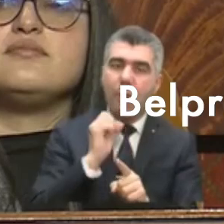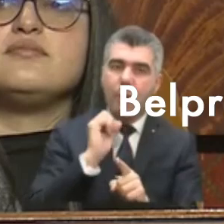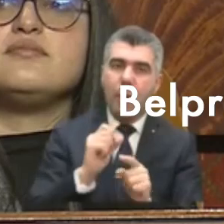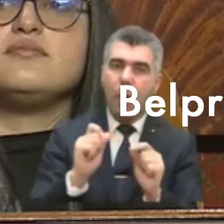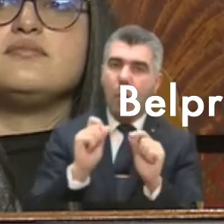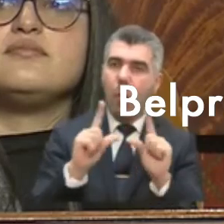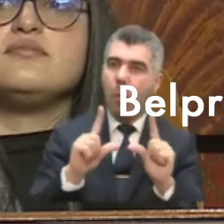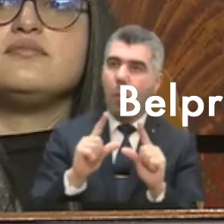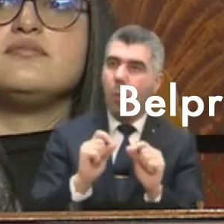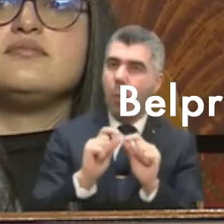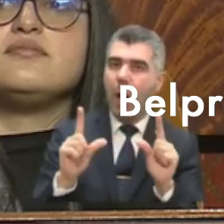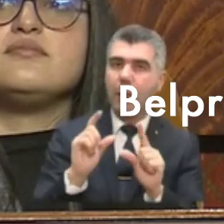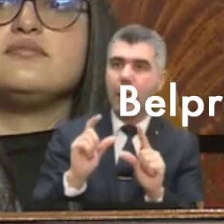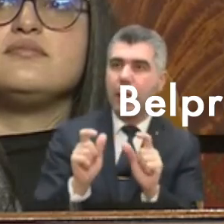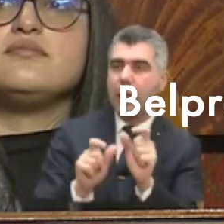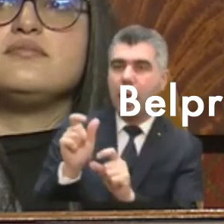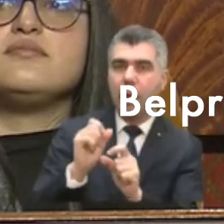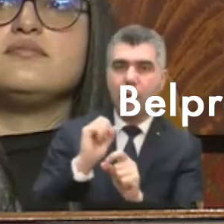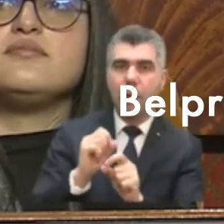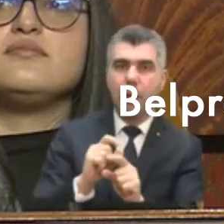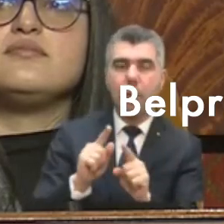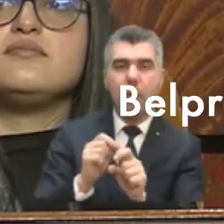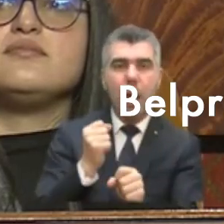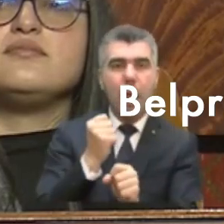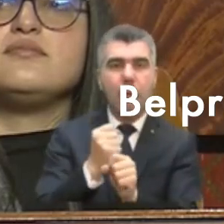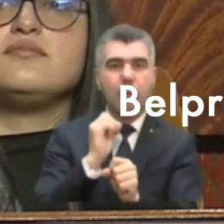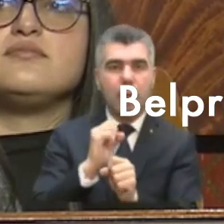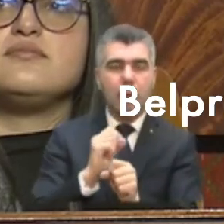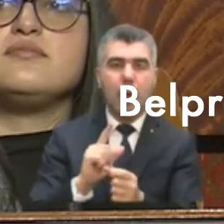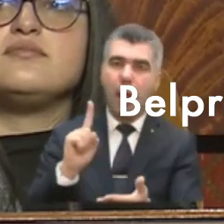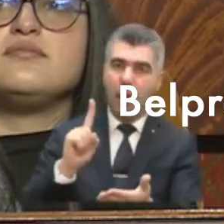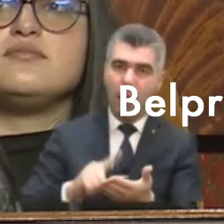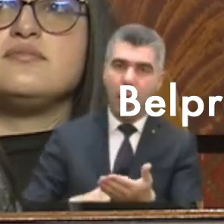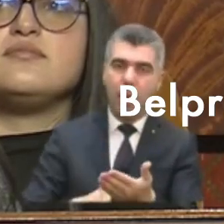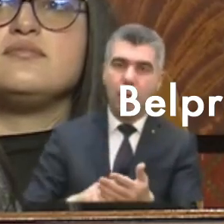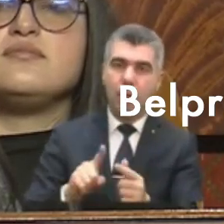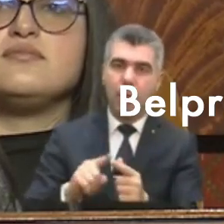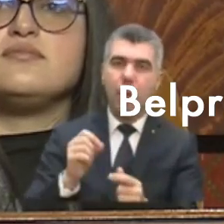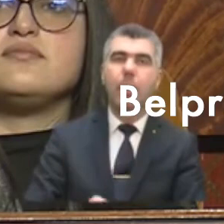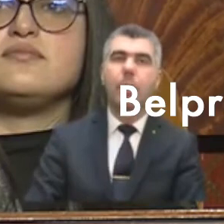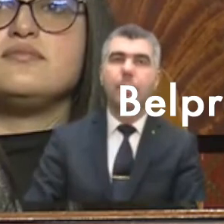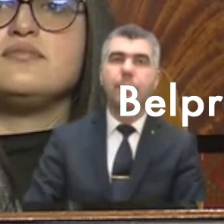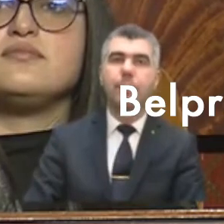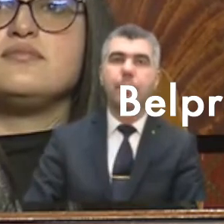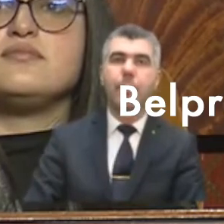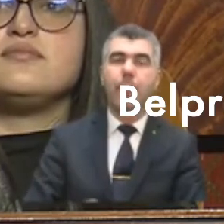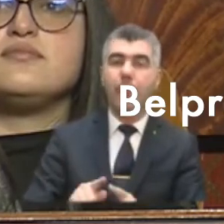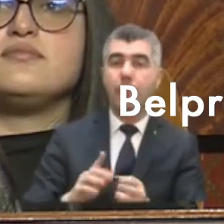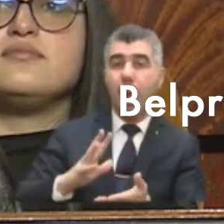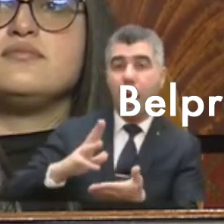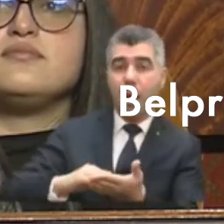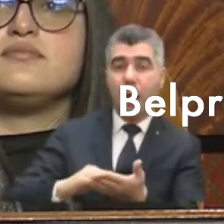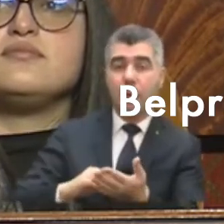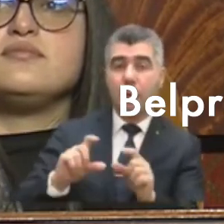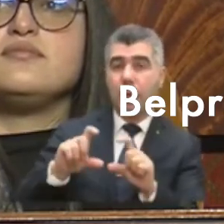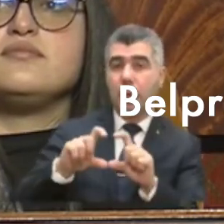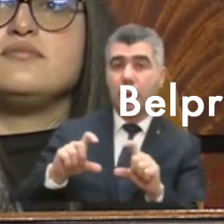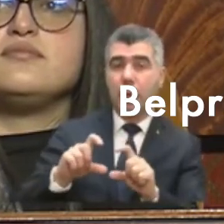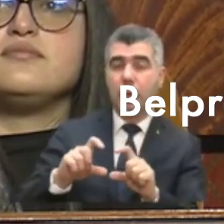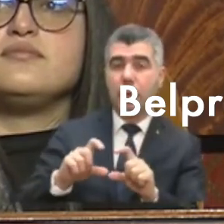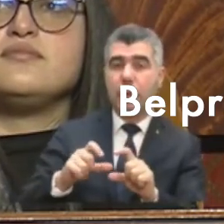العام، وباعتبار هذه المهنة شريفة فإنها فعلا تحتاج إلى تحسين. لذا منح بطاقة